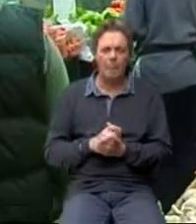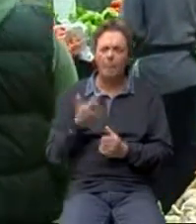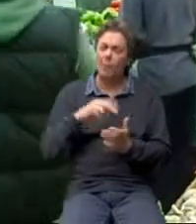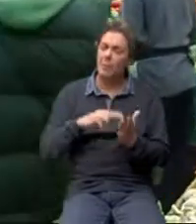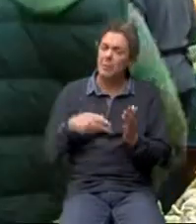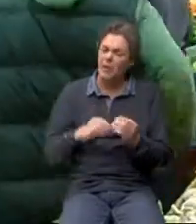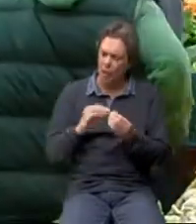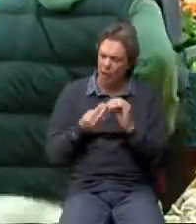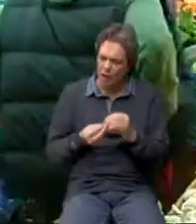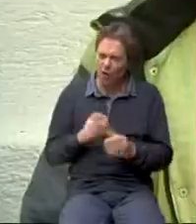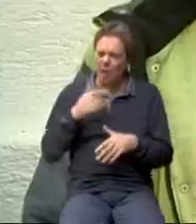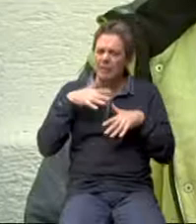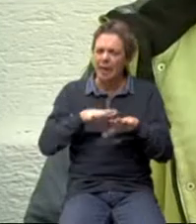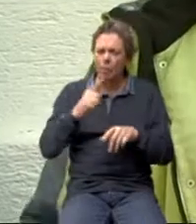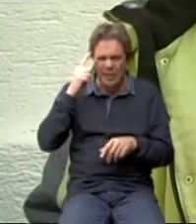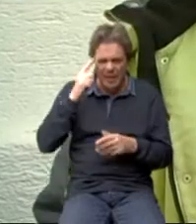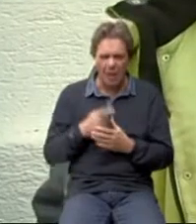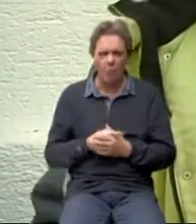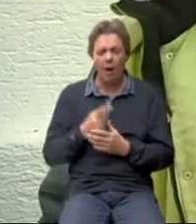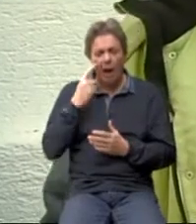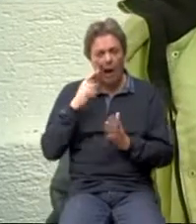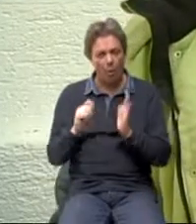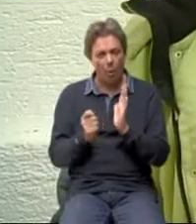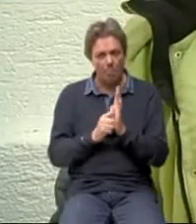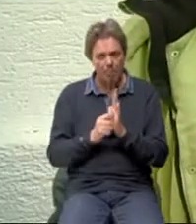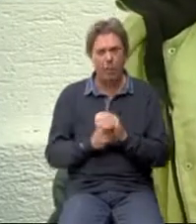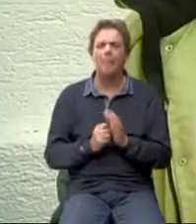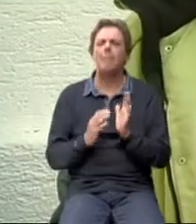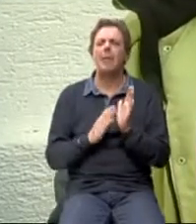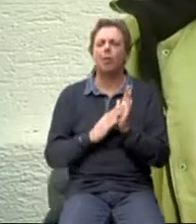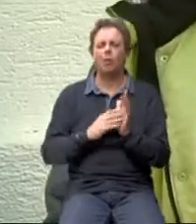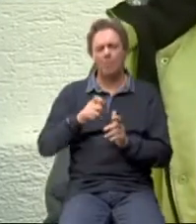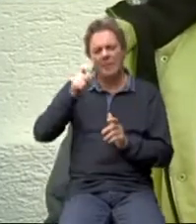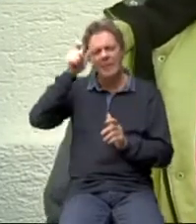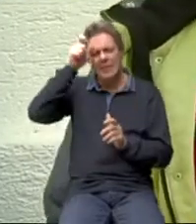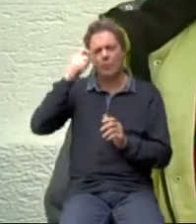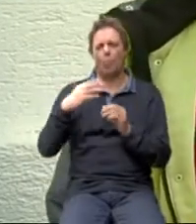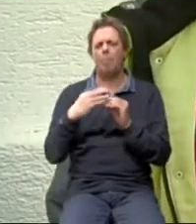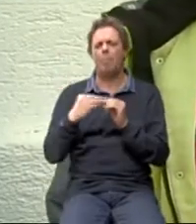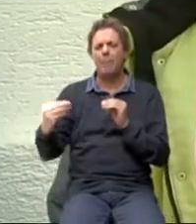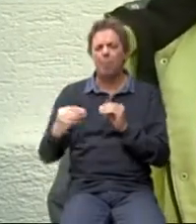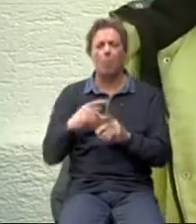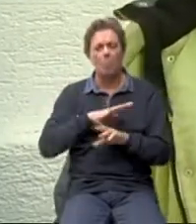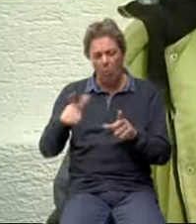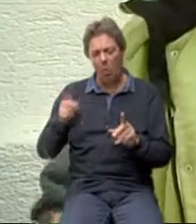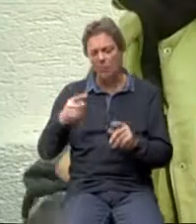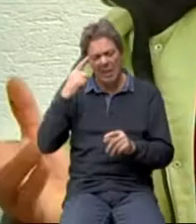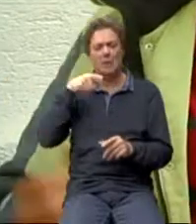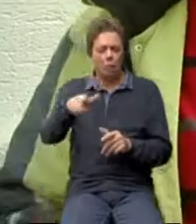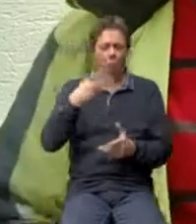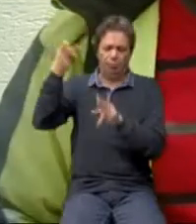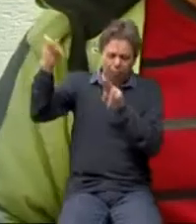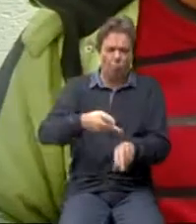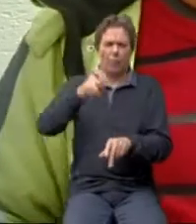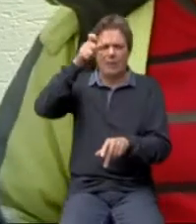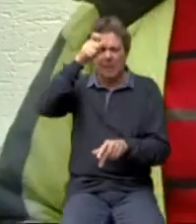riješiti tržište, da ljudi znaju. Znači, ako ja prodajem, na primjer, srbijansku papriku, nek svi znaju da je to srbijanska paprika. Ne, on